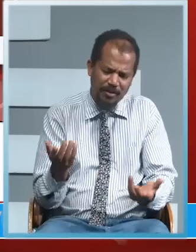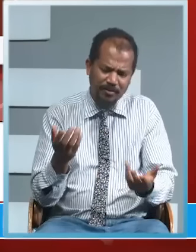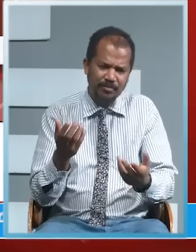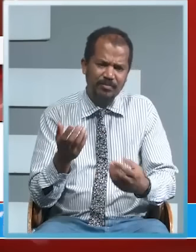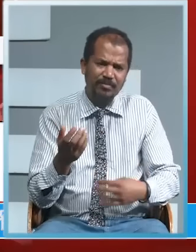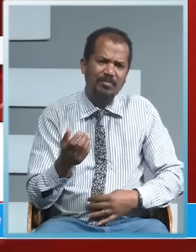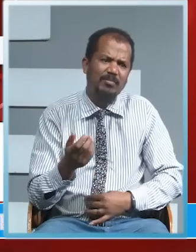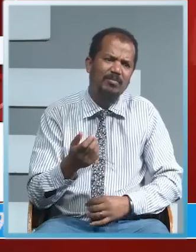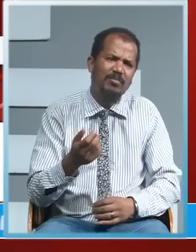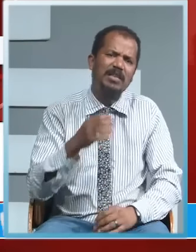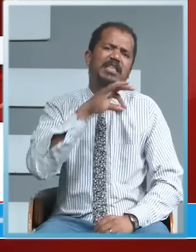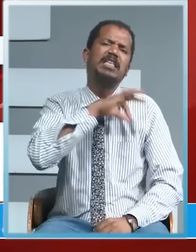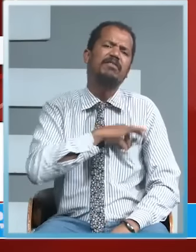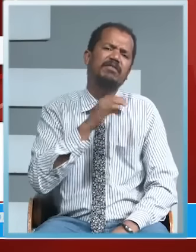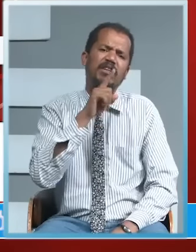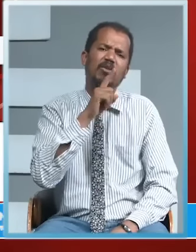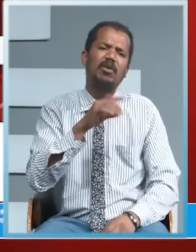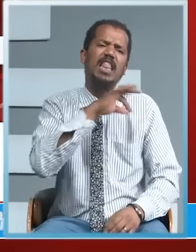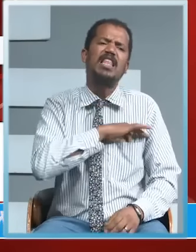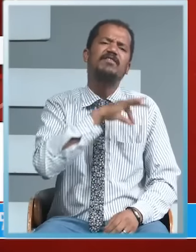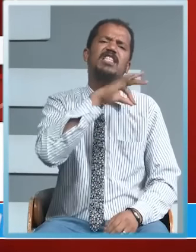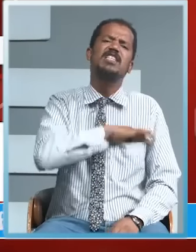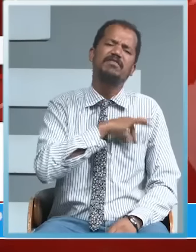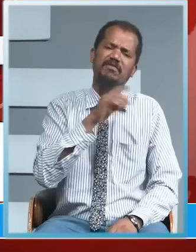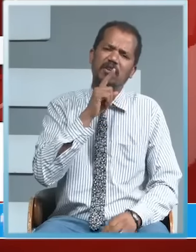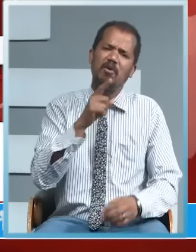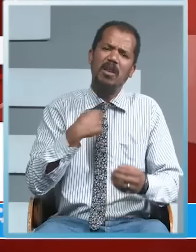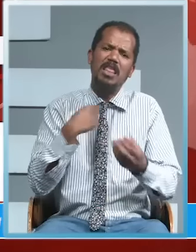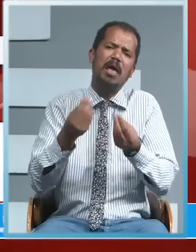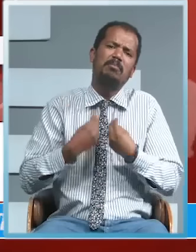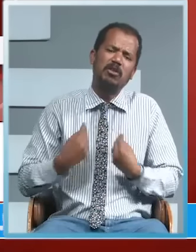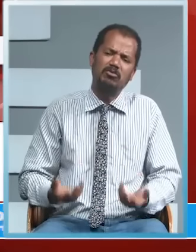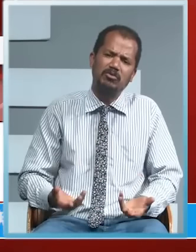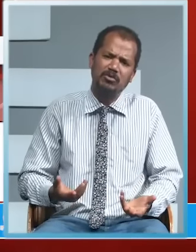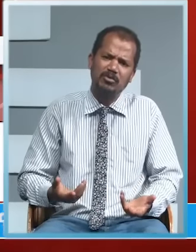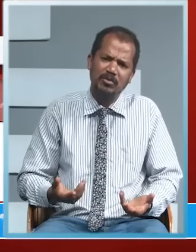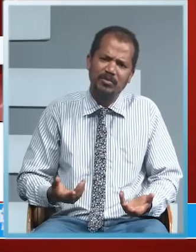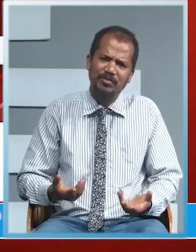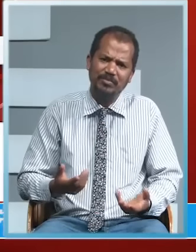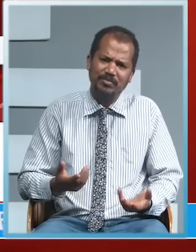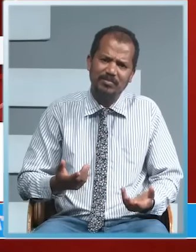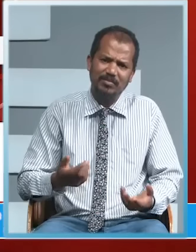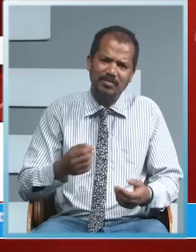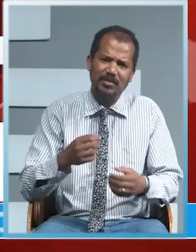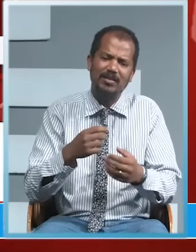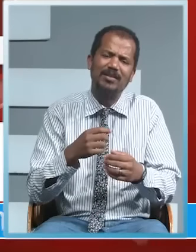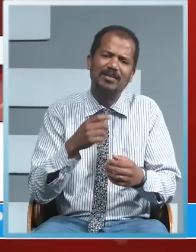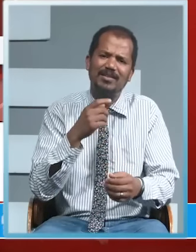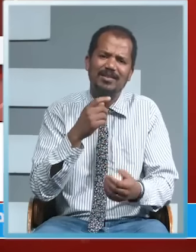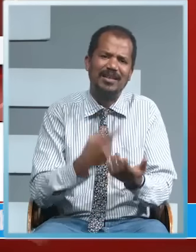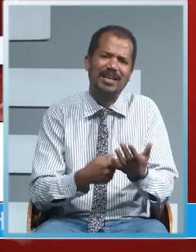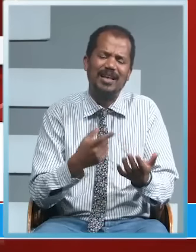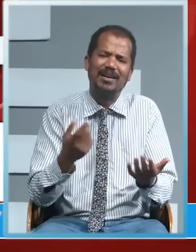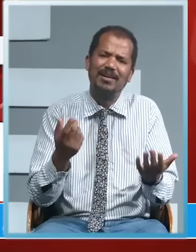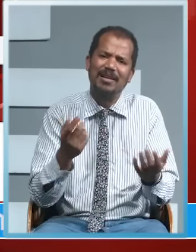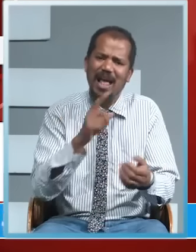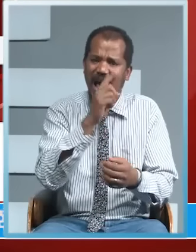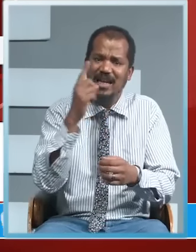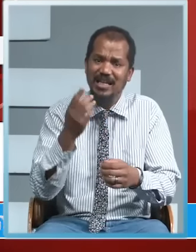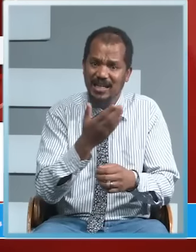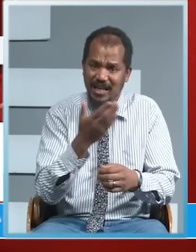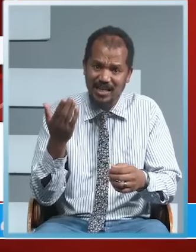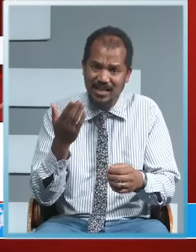ያው ተተረ የትርፍ ነው፣ በቃ የትርፍ ትርፍ ነው የሚሰጠን። ቅራ ነው አለ ዝም ብሎ በቃ ልቃም ያለ ሲያደርግም ያው